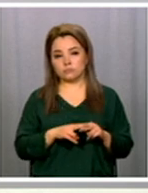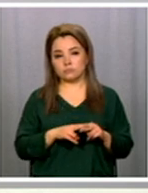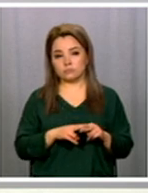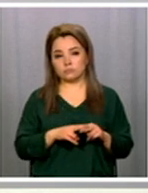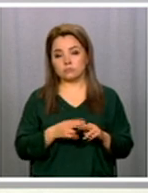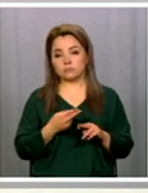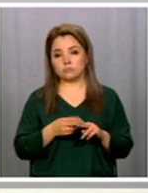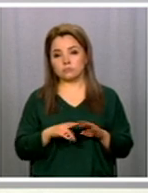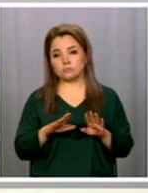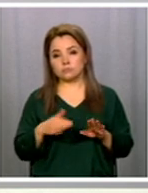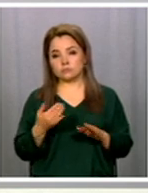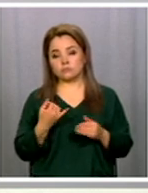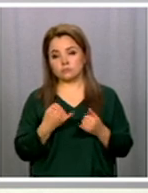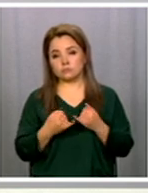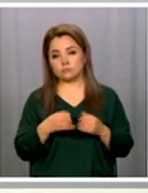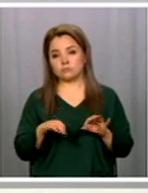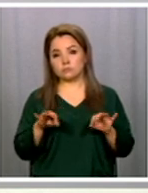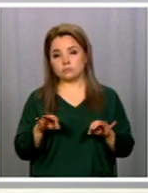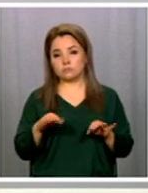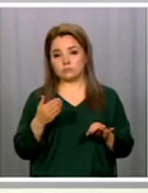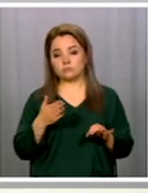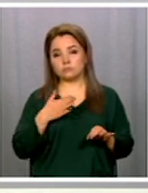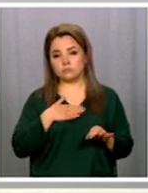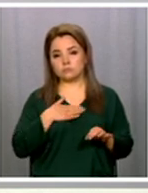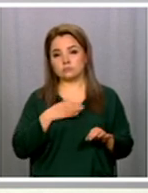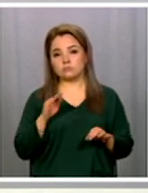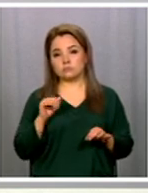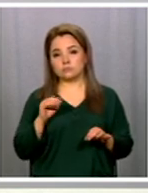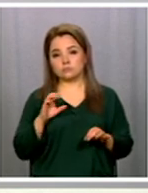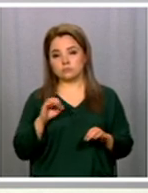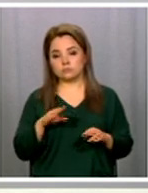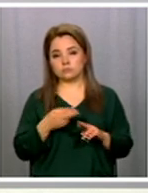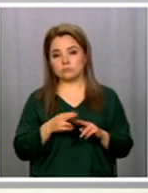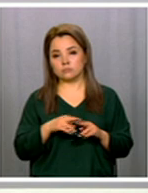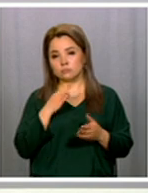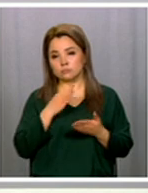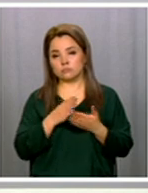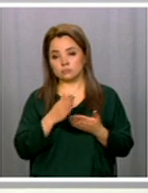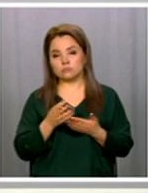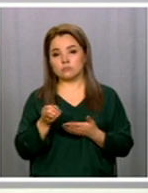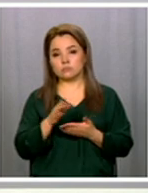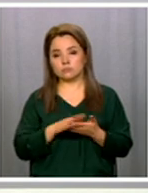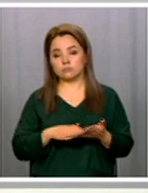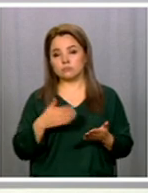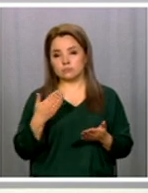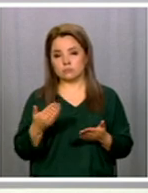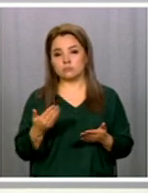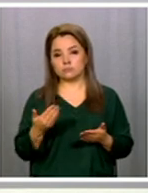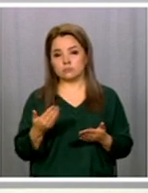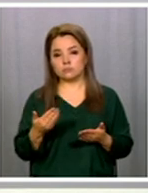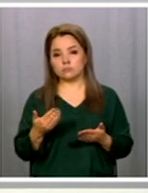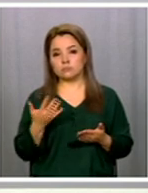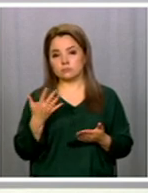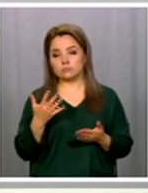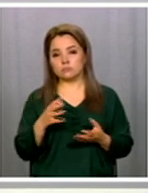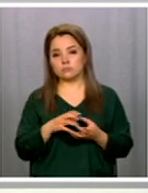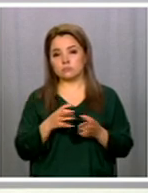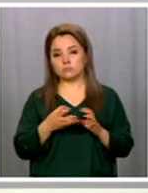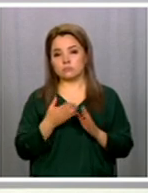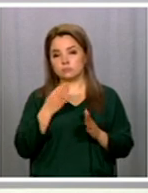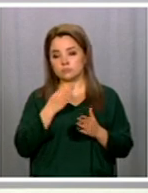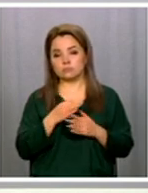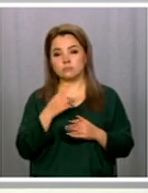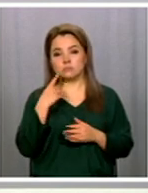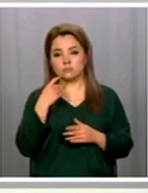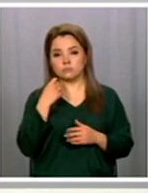мұнда сары түсті ол бізде фосфат болды. Әрі қарай ол 5 көміртекті